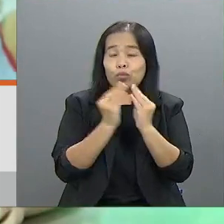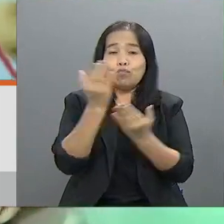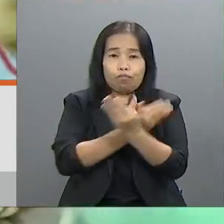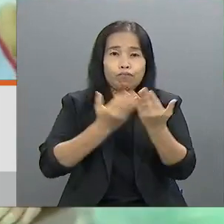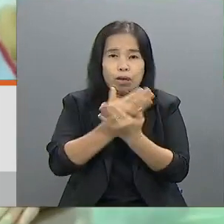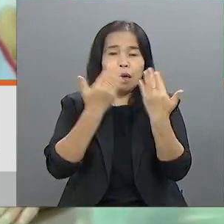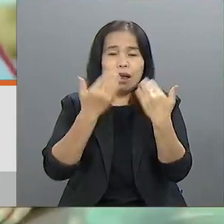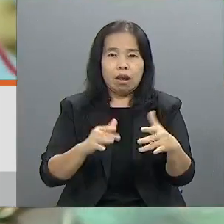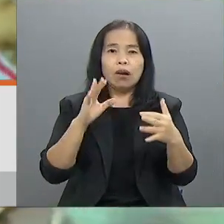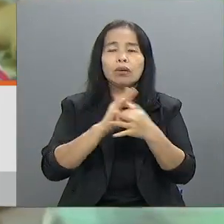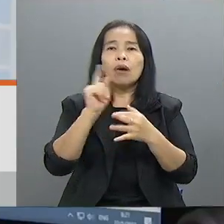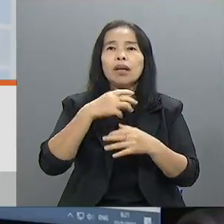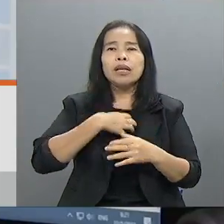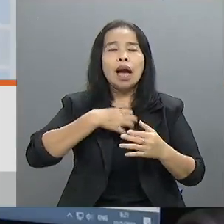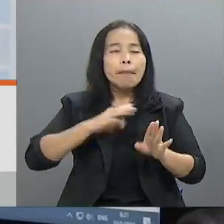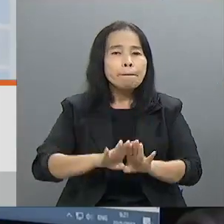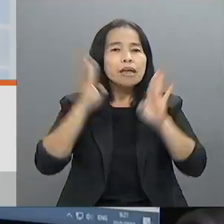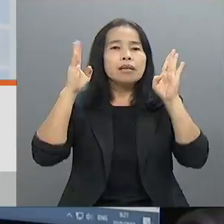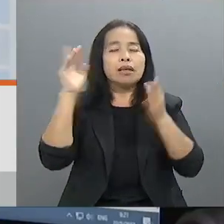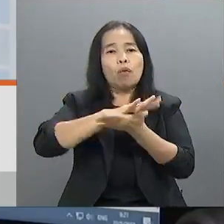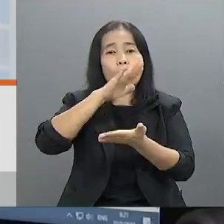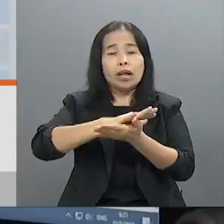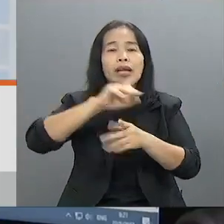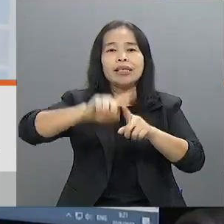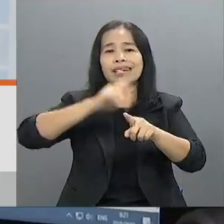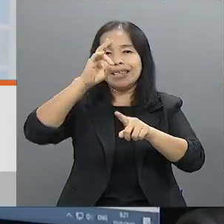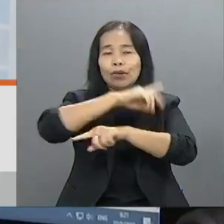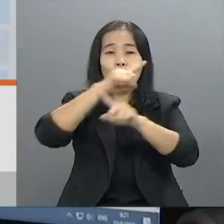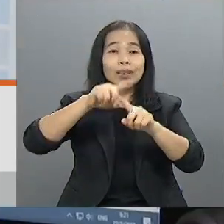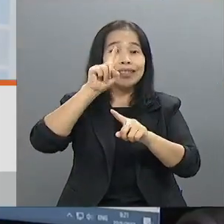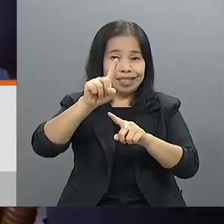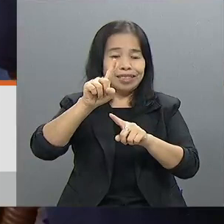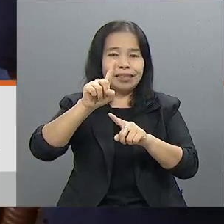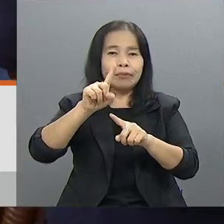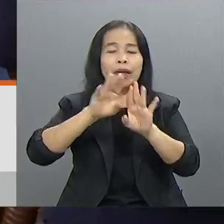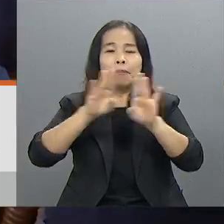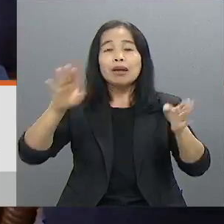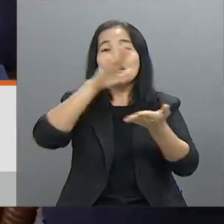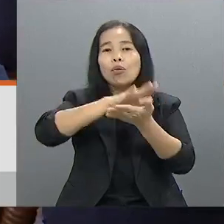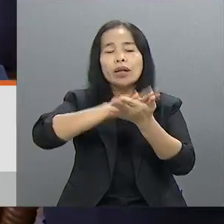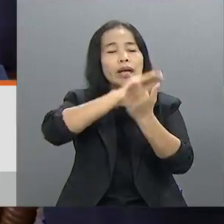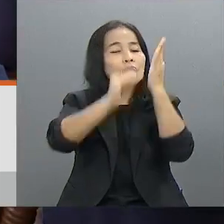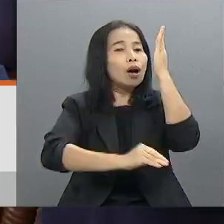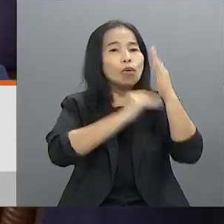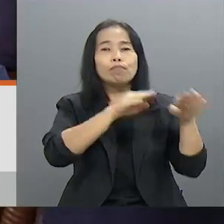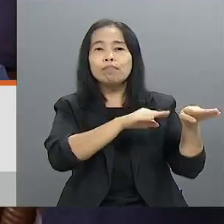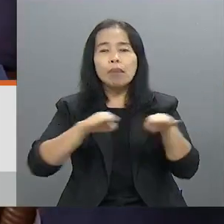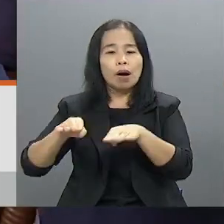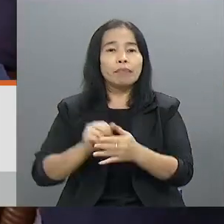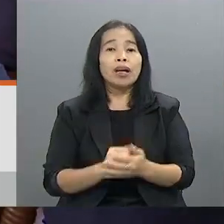แล้วนะคะโดยต้องคงมาตรการป้องกันโรคอย่างเคร่งครัดทีเดียวค่ะโดยเฉพาะกับการรักษาระยะห่างซึ่งทางสพฐนะคะก็มีการประชุมเตรียมความพร้อมการแล้วก็ให้โรงเรียนที่มีจำนวนนักเรียนต่อห้องเกินกว่าที่กำหนดนั้นจัดรูปแบบการเรียนการสอนให้เหมาะสมนะคะแล้วก็ทำโมเดลทางเลือกไว้ให้ค่ะในอำนาจวิทยานุวัฒน์เลขาธิการคณะกรรมการการศึกษาขั้นพื้นฐานหรือคปทกล่าวภายหลังการประชุมผู้บริหารระดับสูงของสำนักงานคณะกรรมการการศึกษาขั้นพื้นฐานหรือสพฐว่าที่ประชุมได้มีการหารือถึงมาตรการการเปิดภาคเรียนที่1ปีการศึกษา 2560 3ในวันที่ 1กรกฎาคมนี้ค่ะปัจจุบันสพฐ.